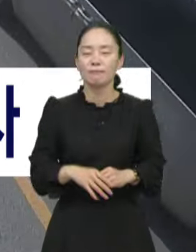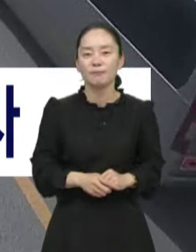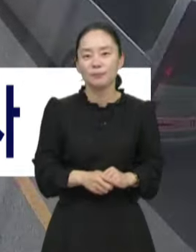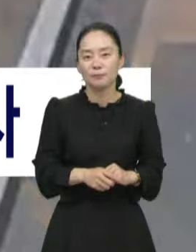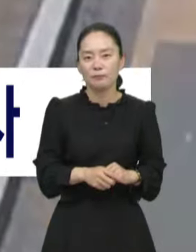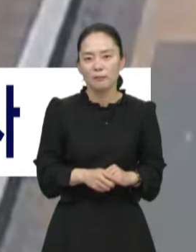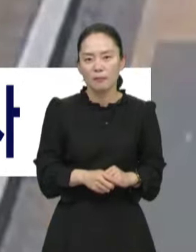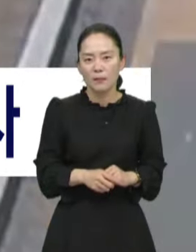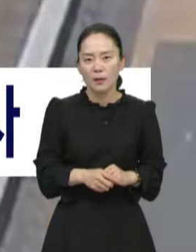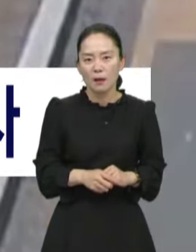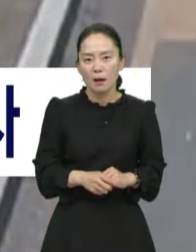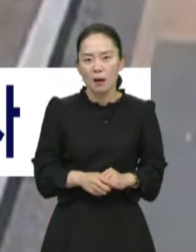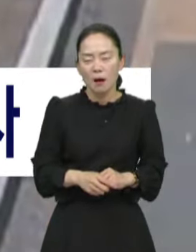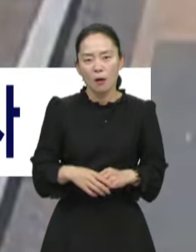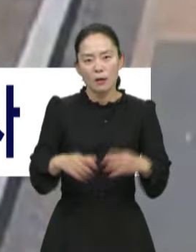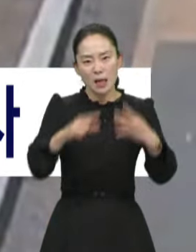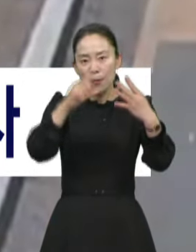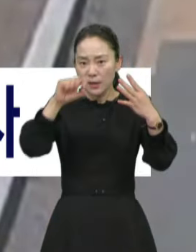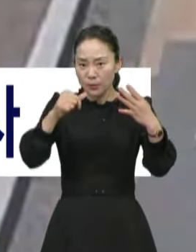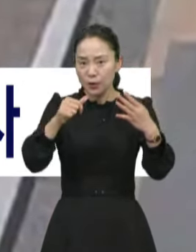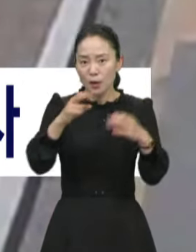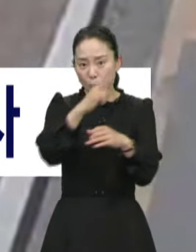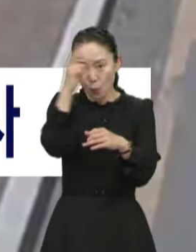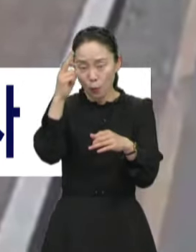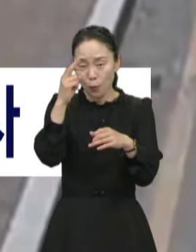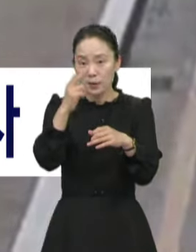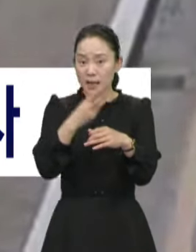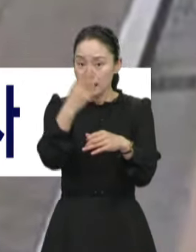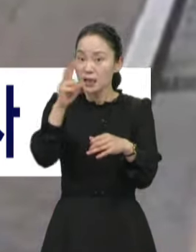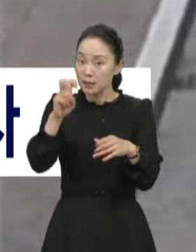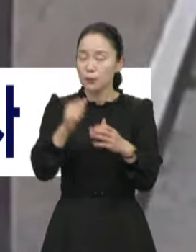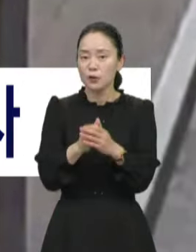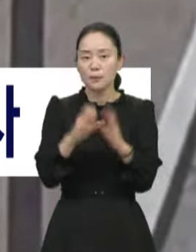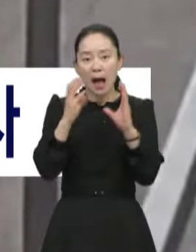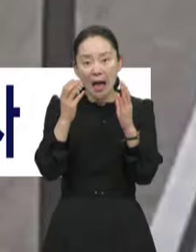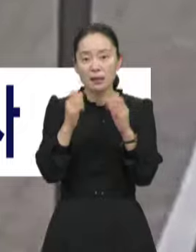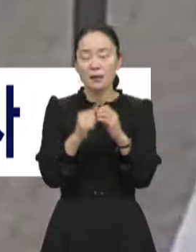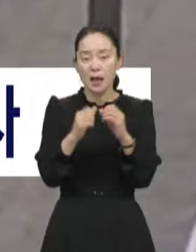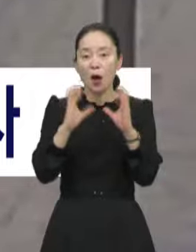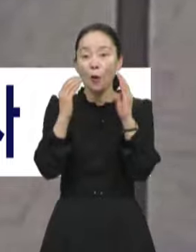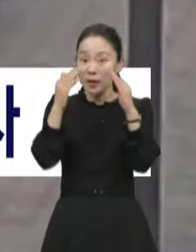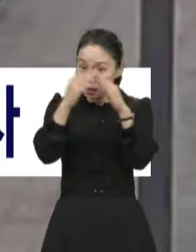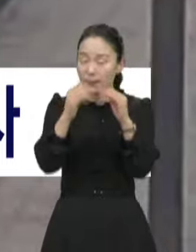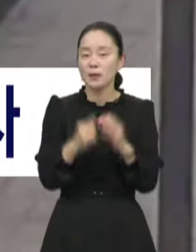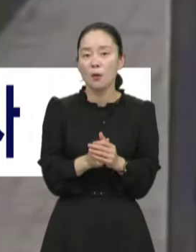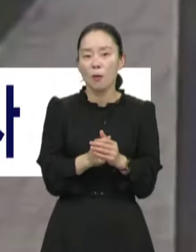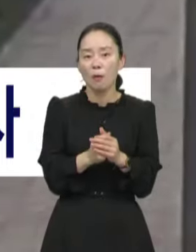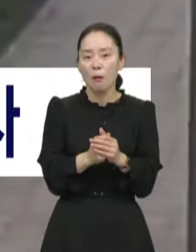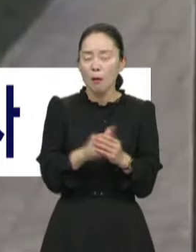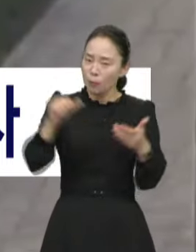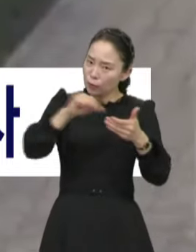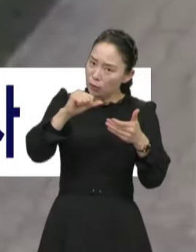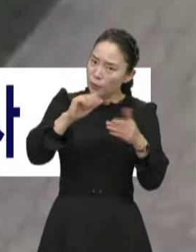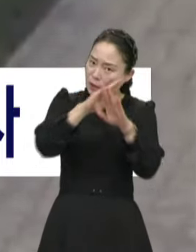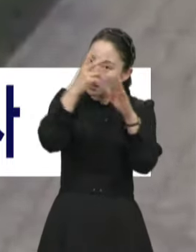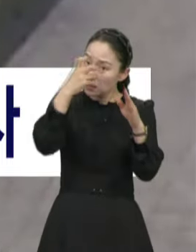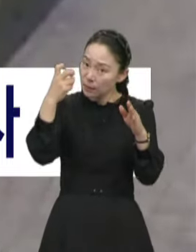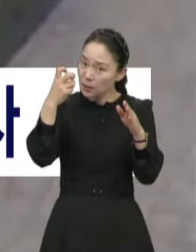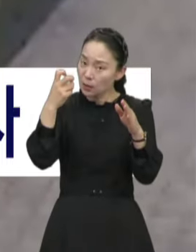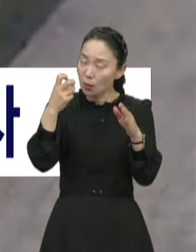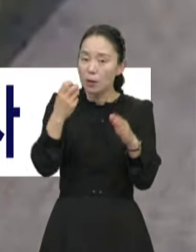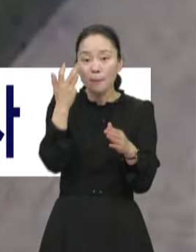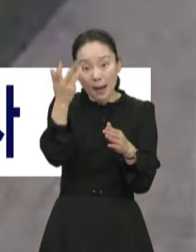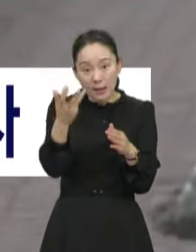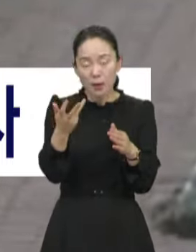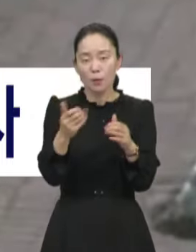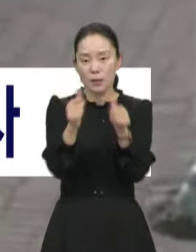나섰습니다 지난 16일 오후 3시 20분 쯤 아산 배방읍 한 어린이 집에서 분유를 먹은 뒤 낮잠을 자던